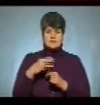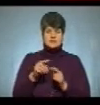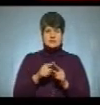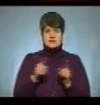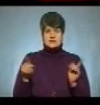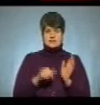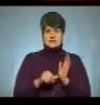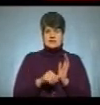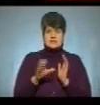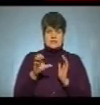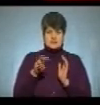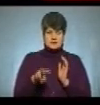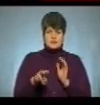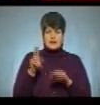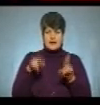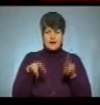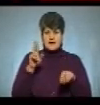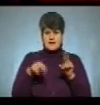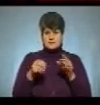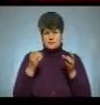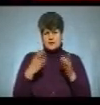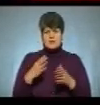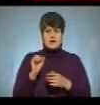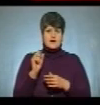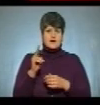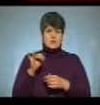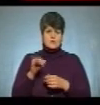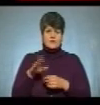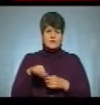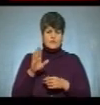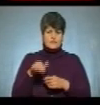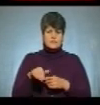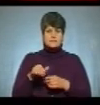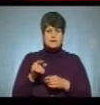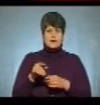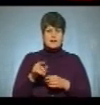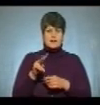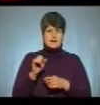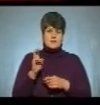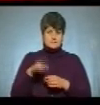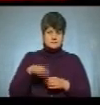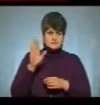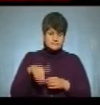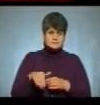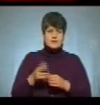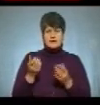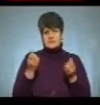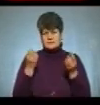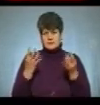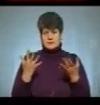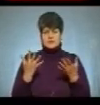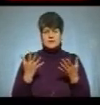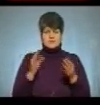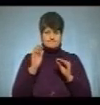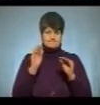см. Красили ми його звичайною акриловою краскою, зверху полакували, ну і звичайно, звичайні такі